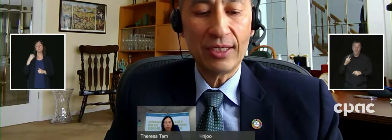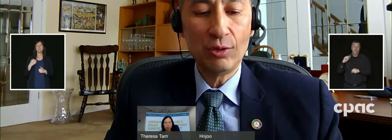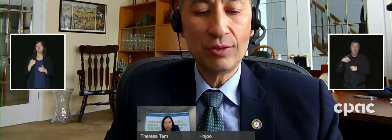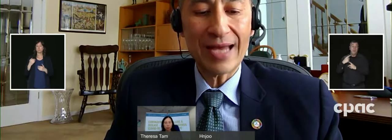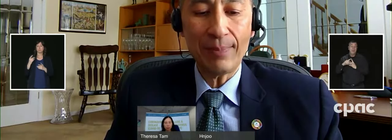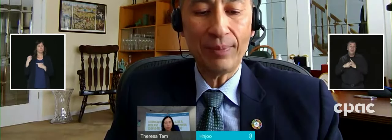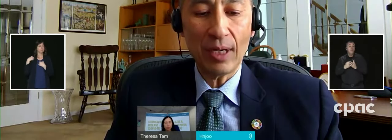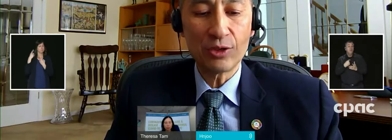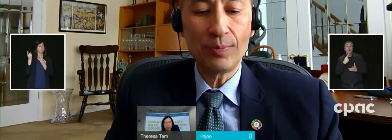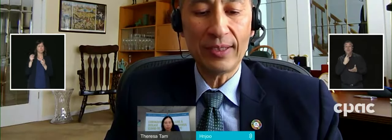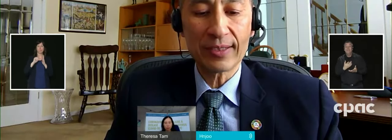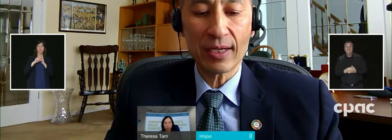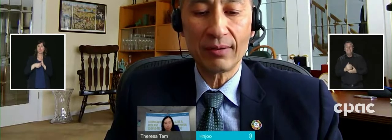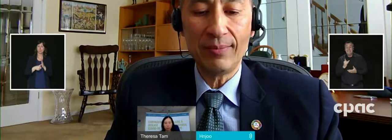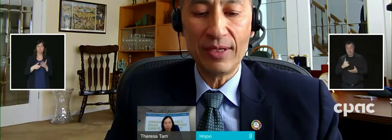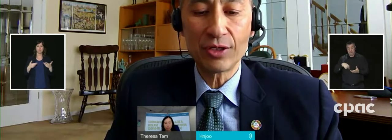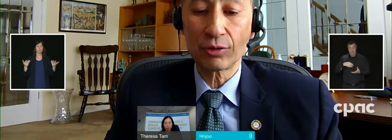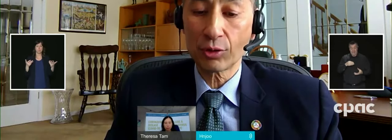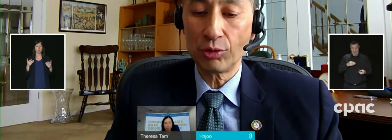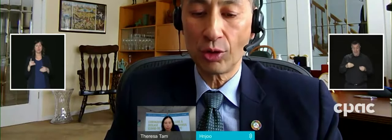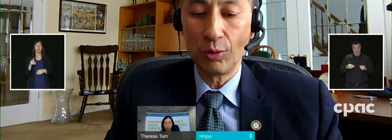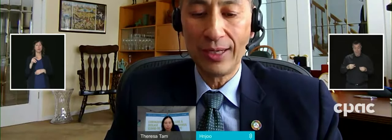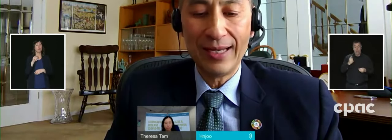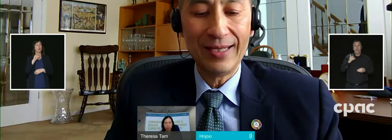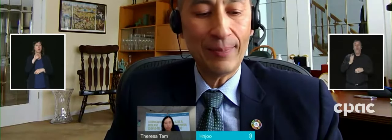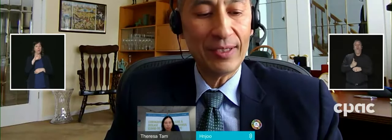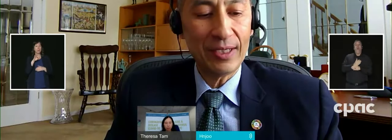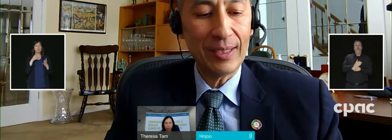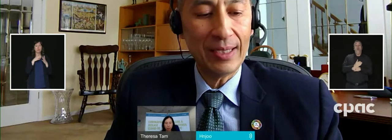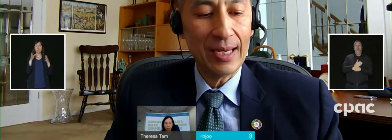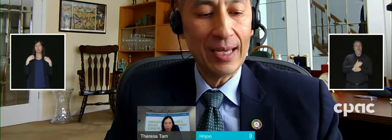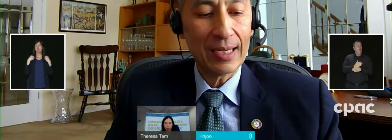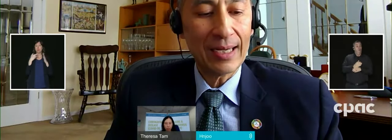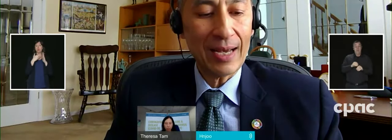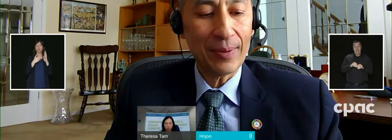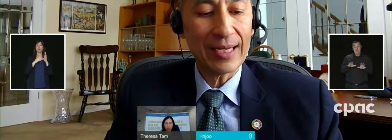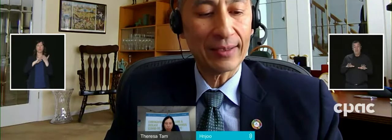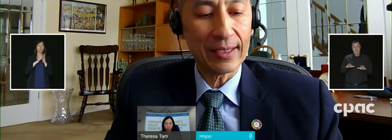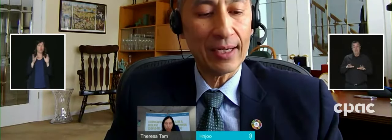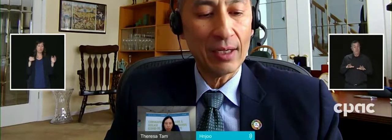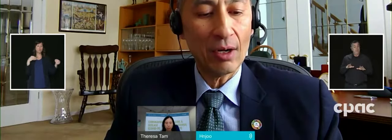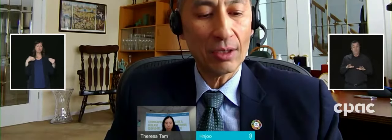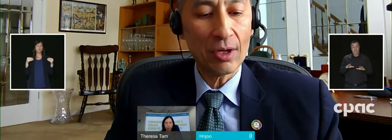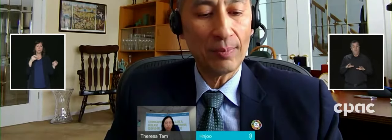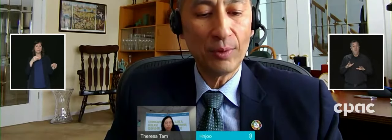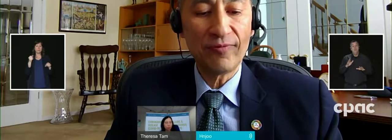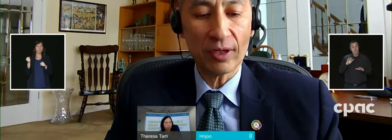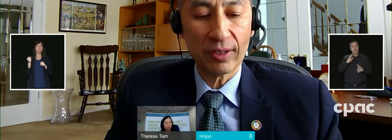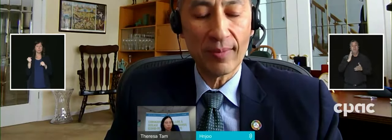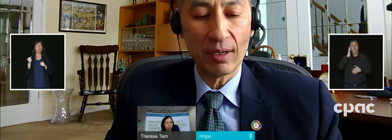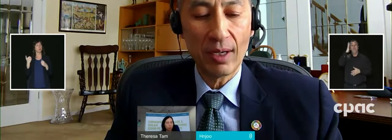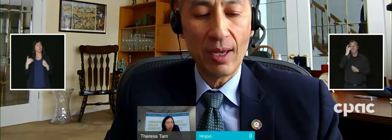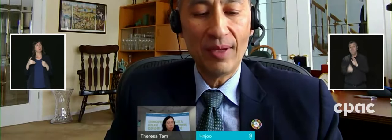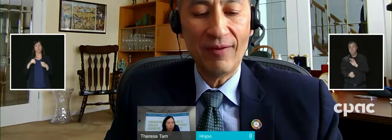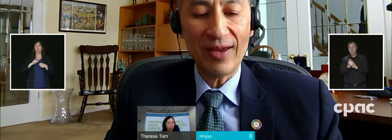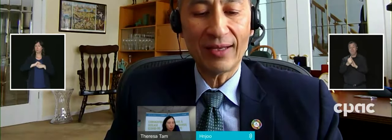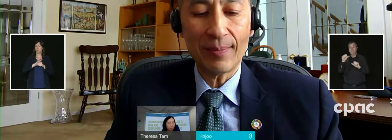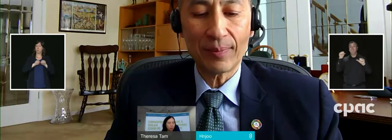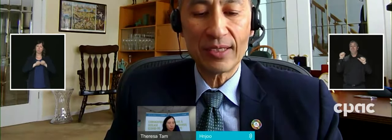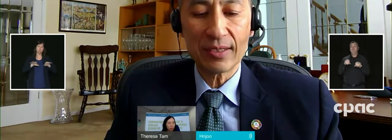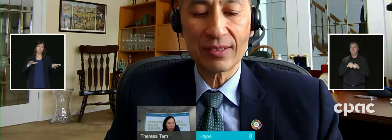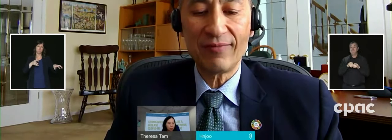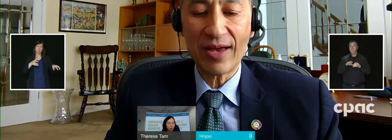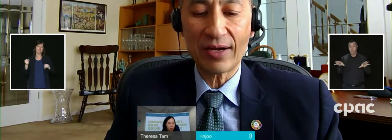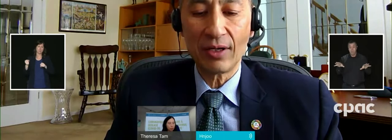que si nous assouplissons les mesures trop tôt, l'épidémie réapparaîtra encore plus fortement, mais avec